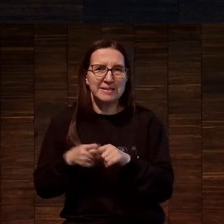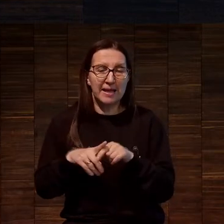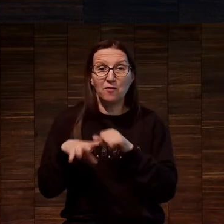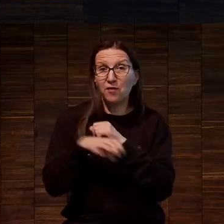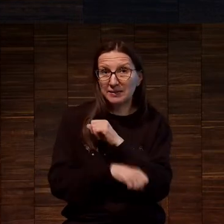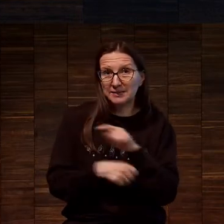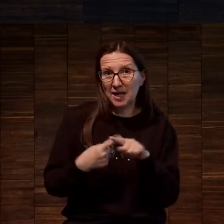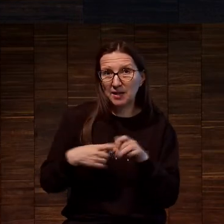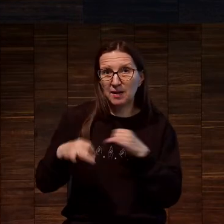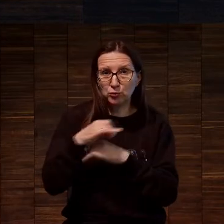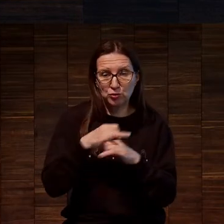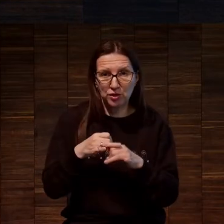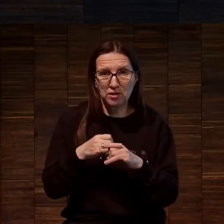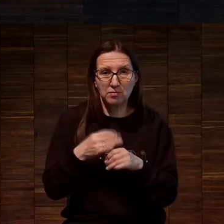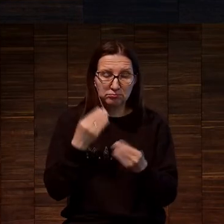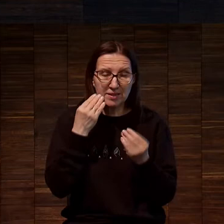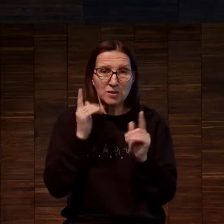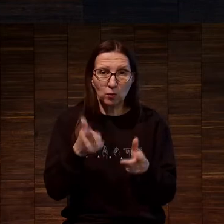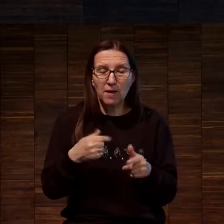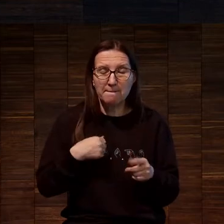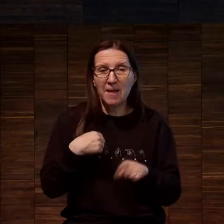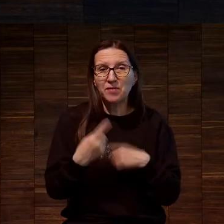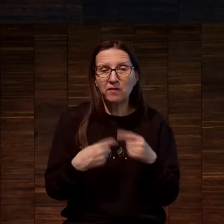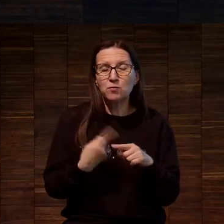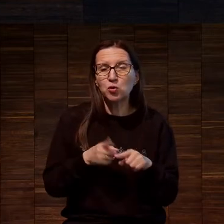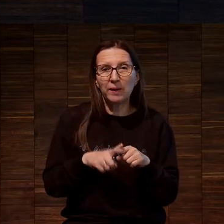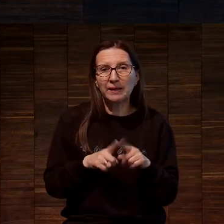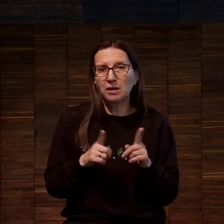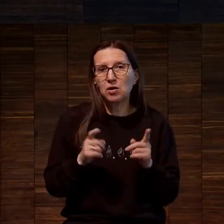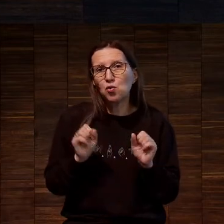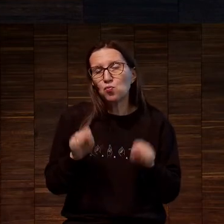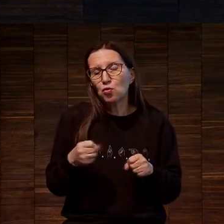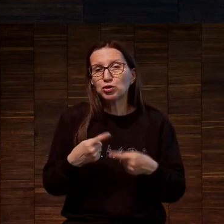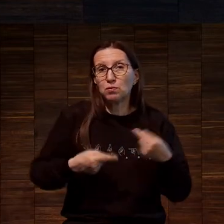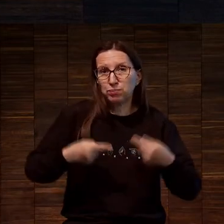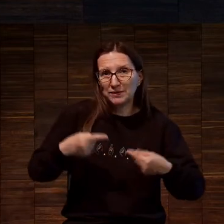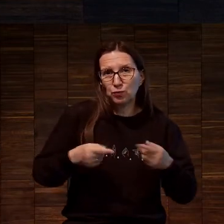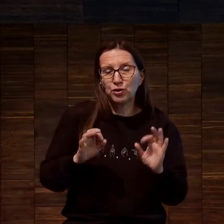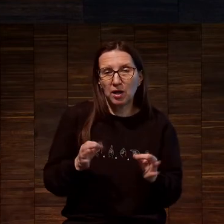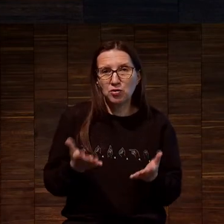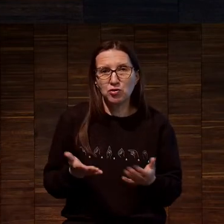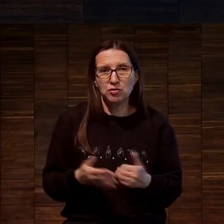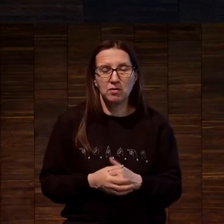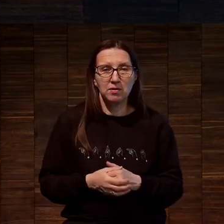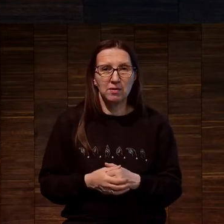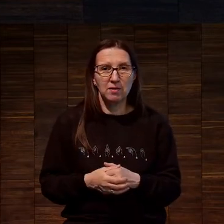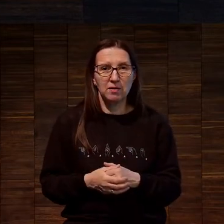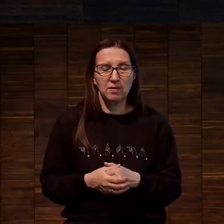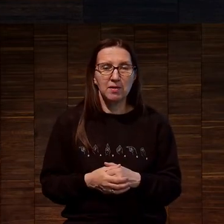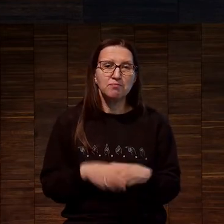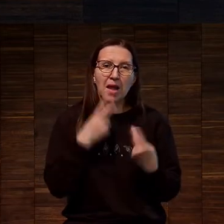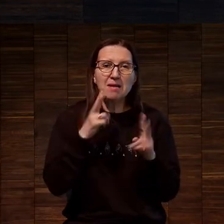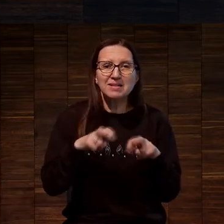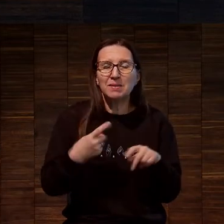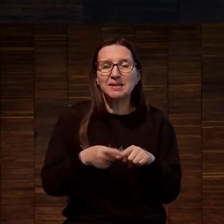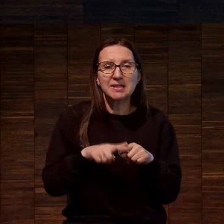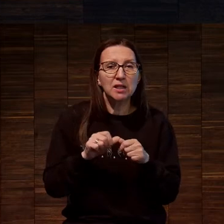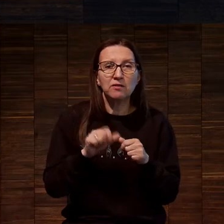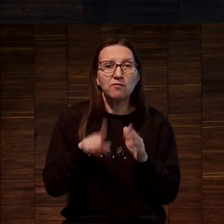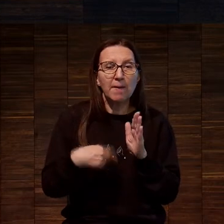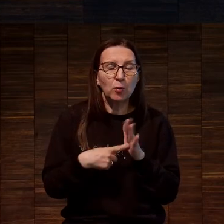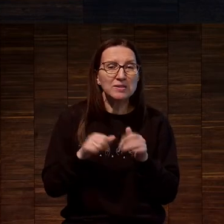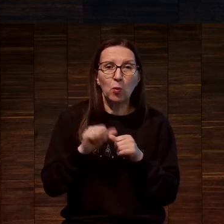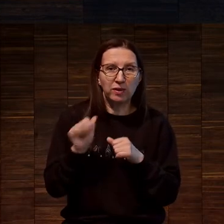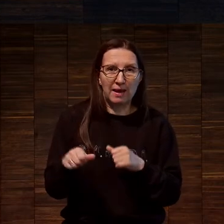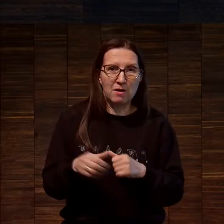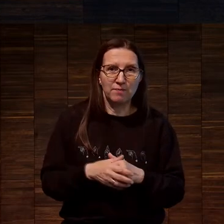конец. Но я согласна. Мы говорим, что здесь совсем можно как бы поспорить, что каждый вопрос можно рассмотреть отдельно.